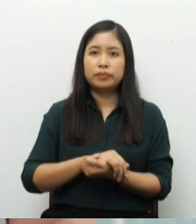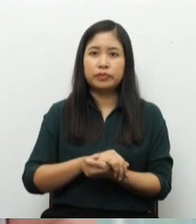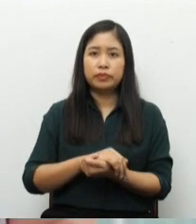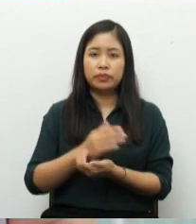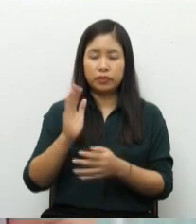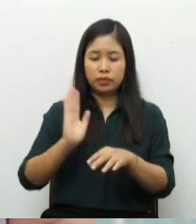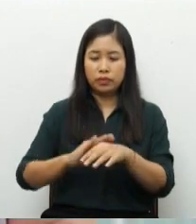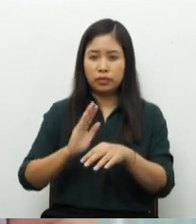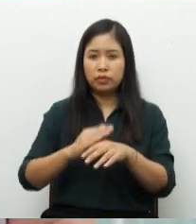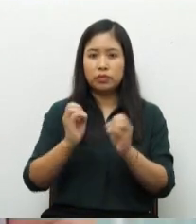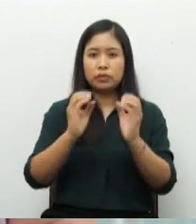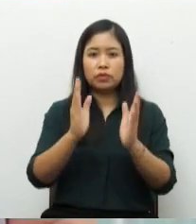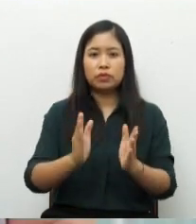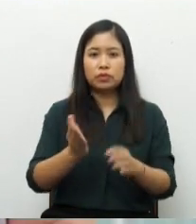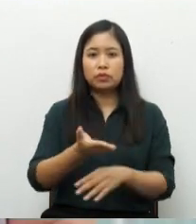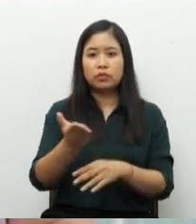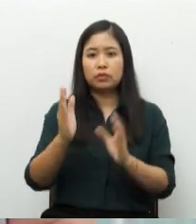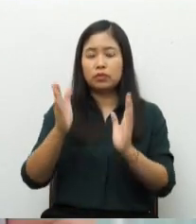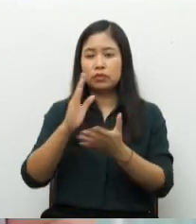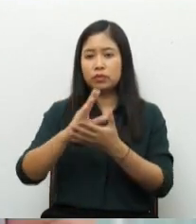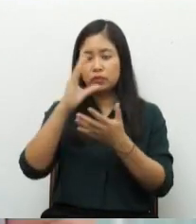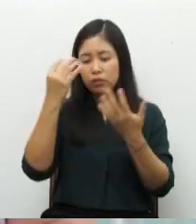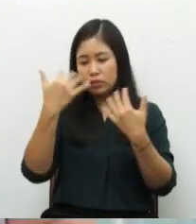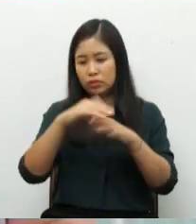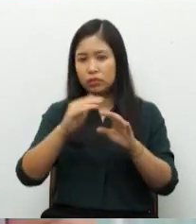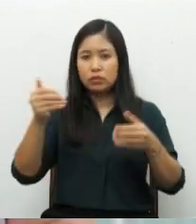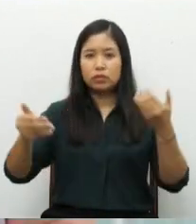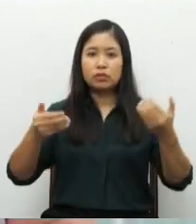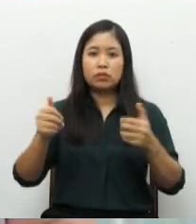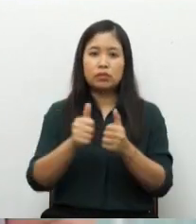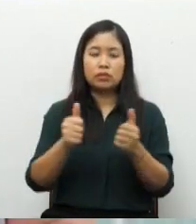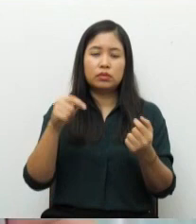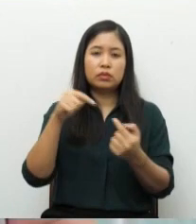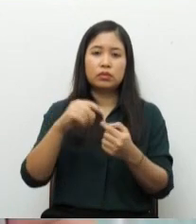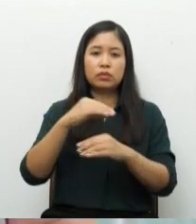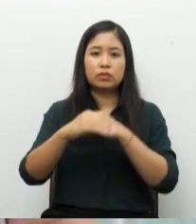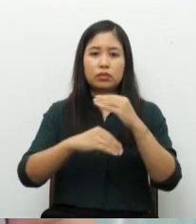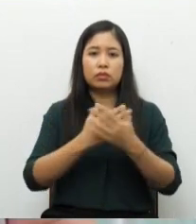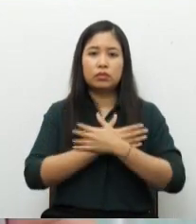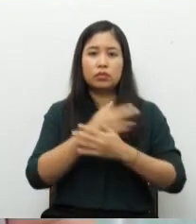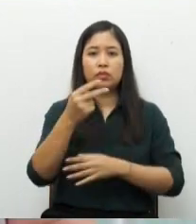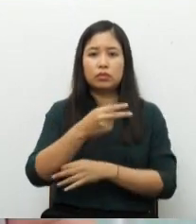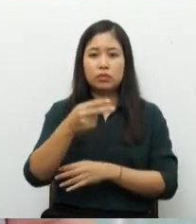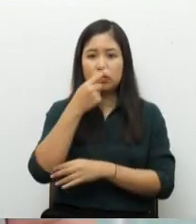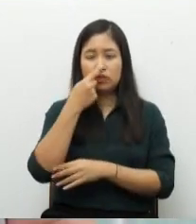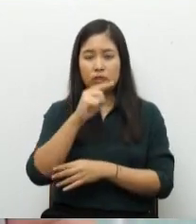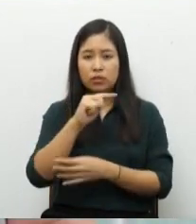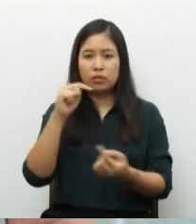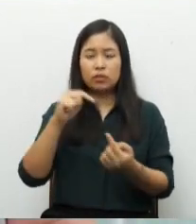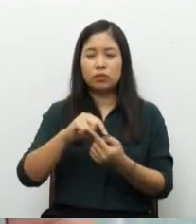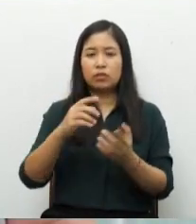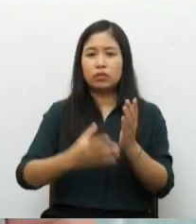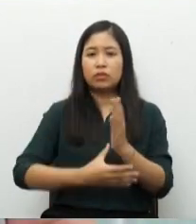ชิญชวนคุณครูผู้สอนและนักเรียนเข้าร่วมกิจกรรมดีๆในโครงการรักภาษาไทยเนื่องในสัปดาห์วันภาษาไทยแห่งชาติปี